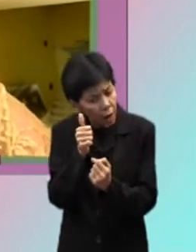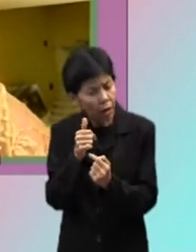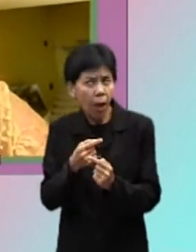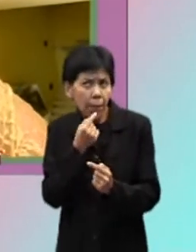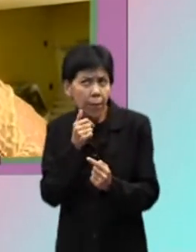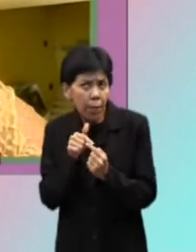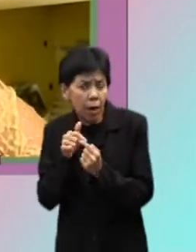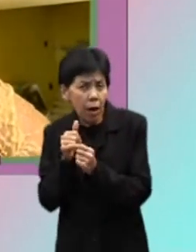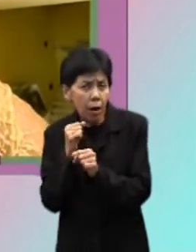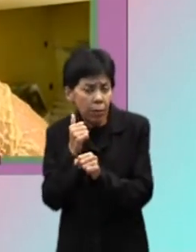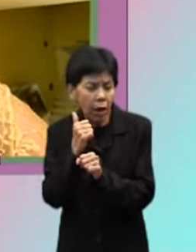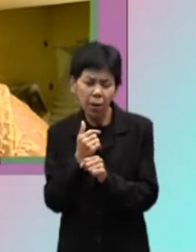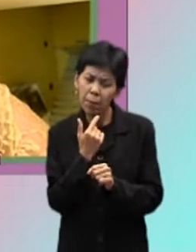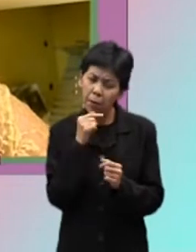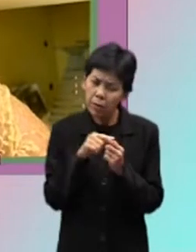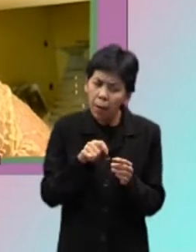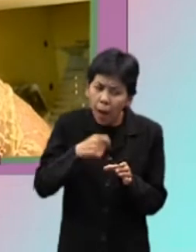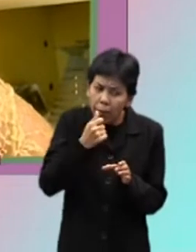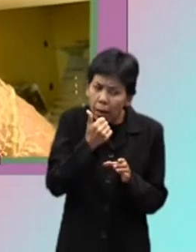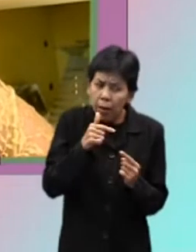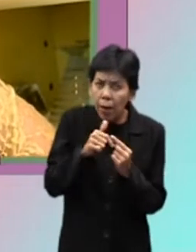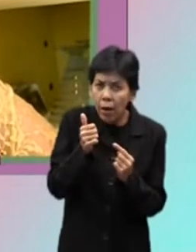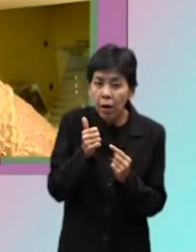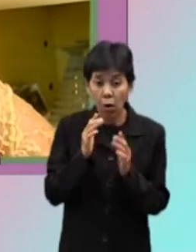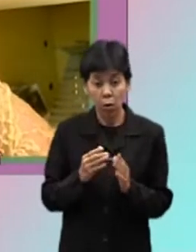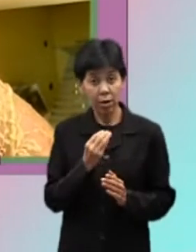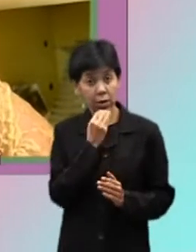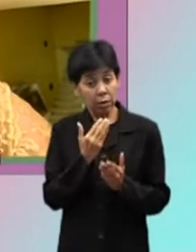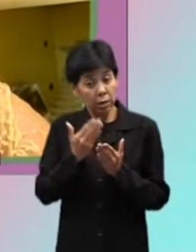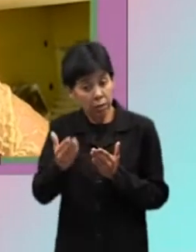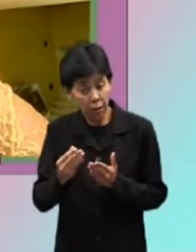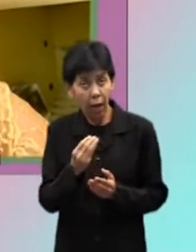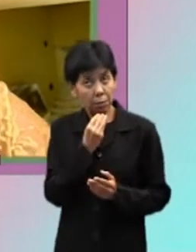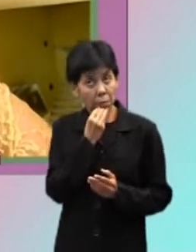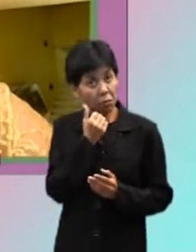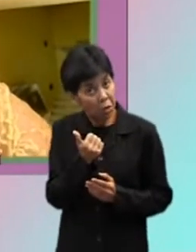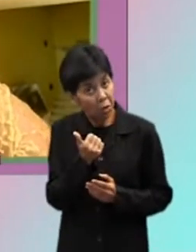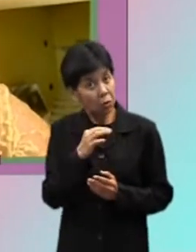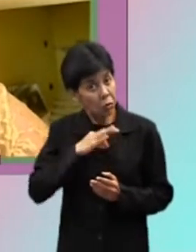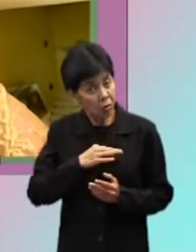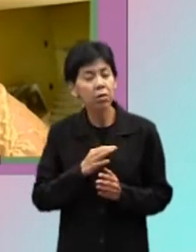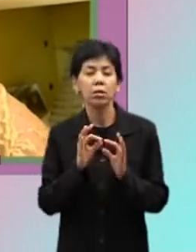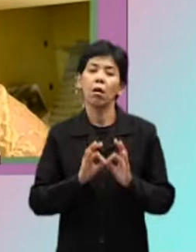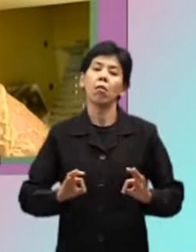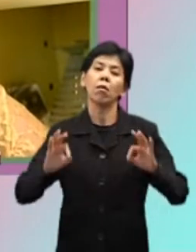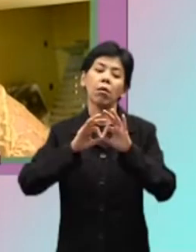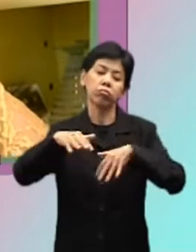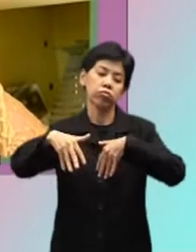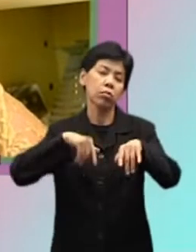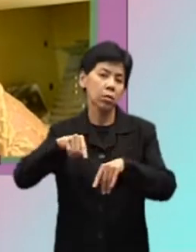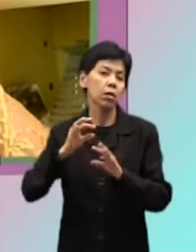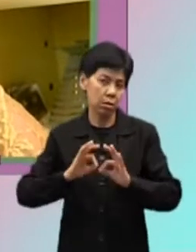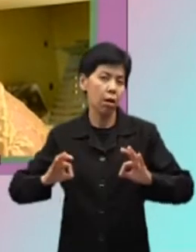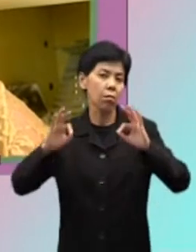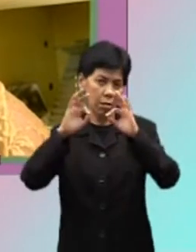ำได้ไหมทำได้แล้วยังไม่พอนะคะผู้บริโภคยอมรับรสชาติหรือเปล่าตรงนี้คือสิ่งที่สำคัญที่สุดณวัน